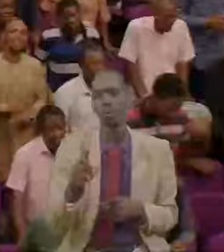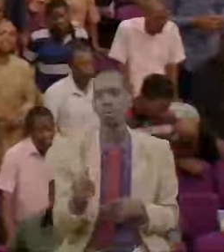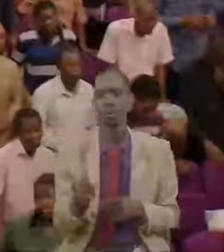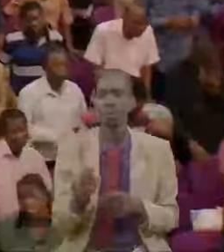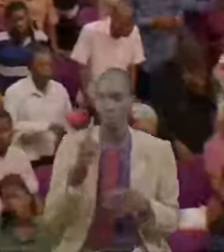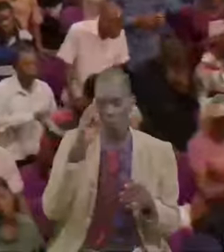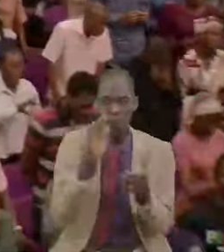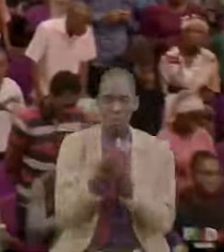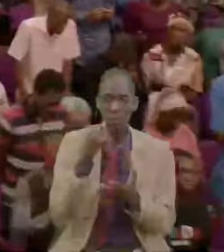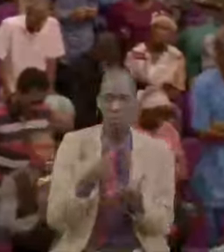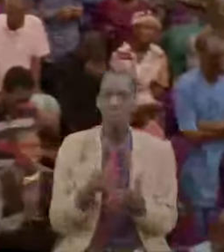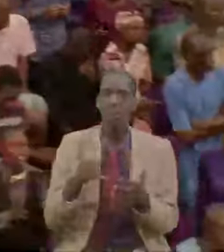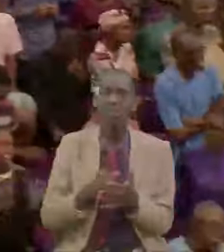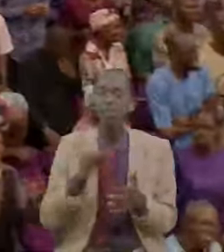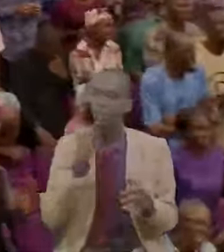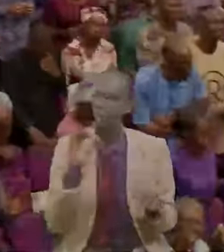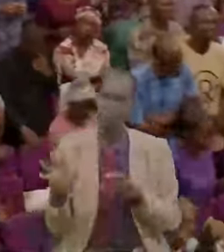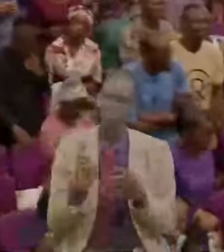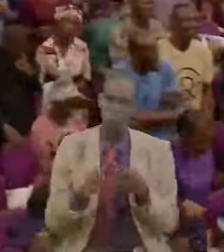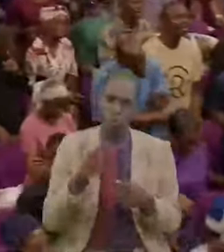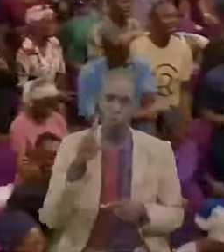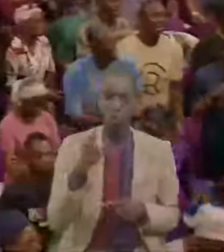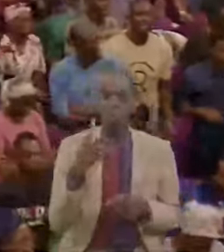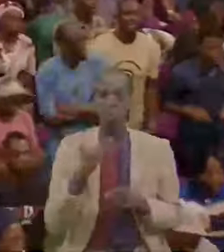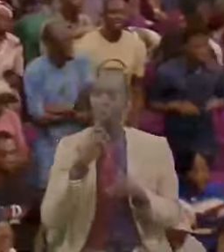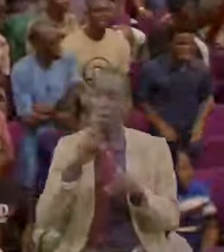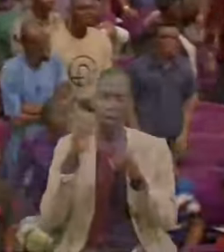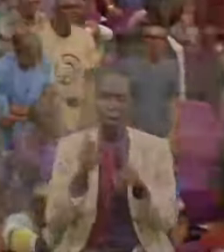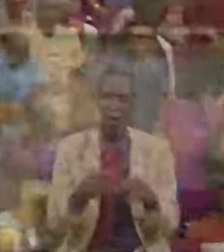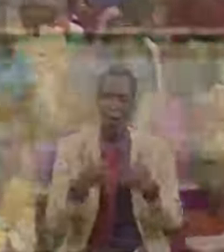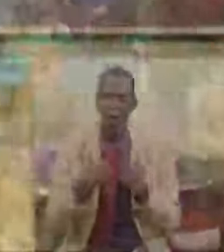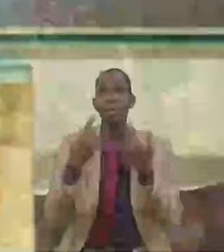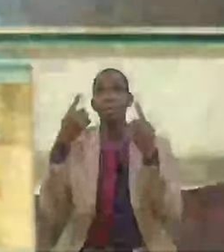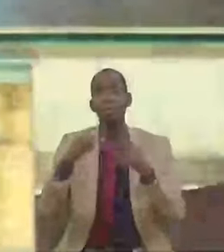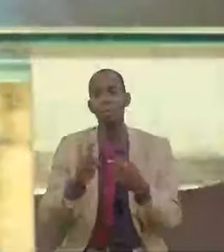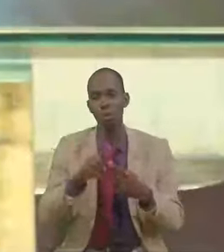Retenez cela fermement. C'est fait. La réponse est venue.